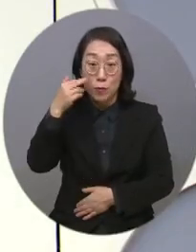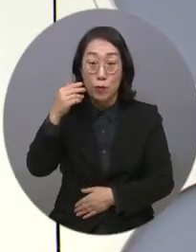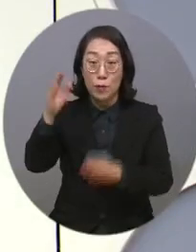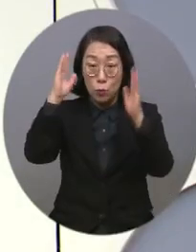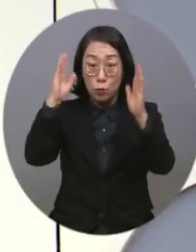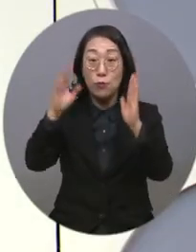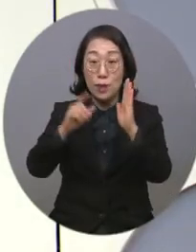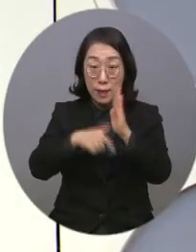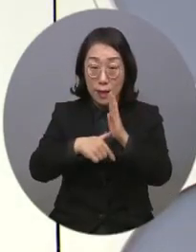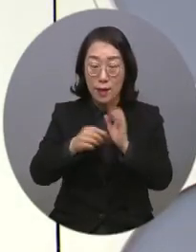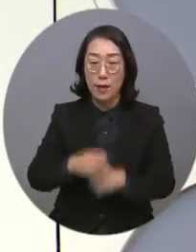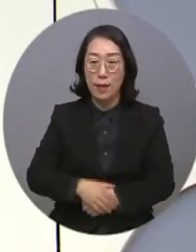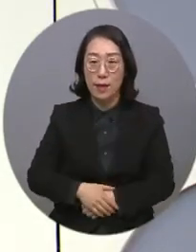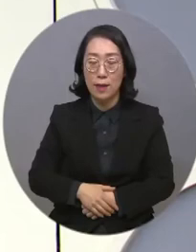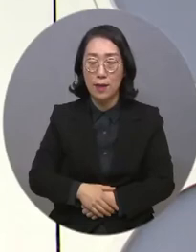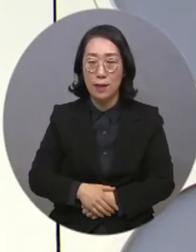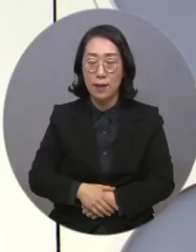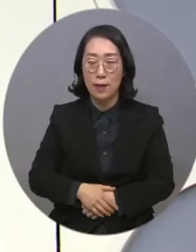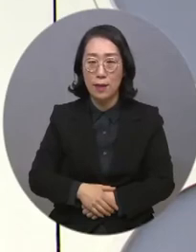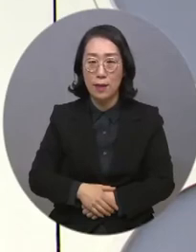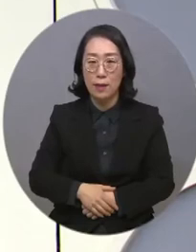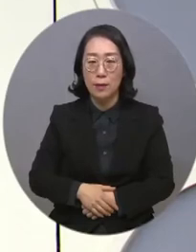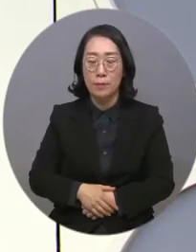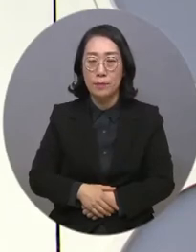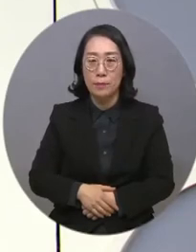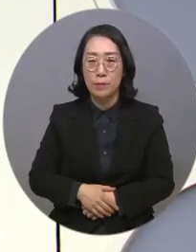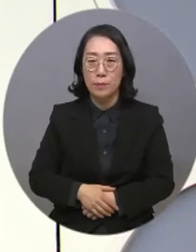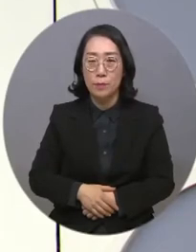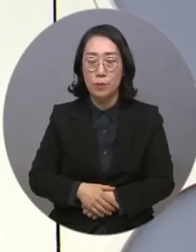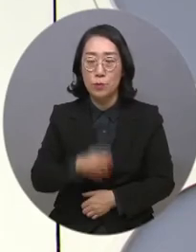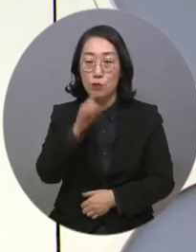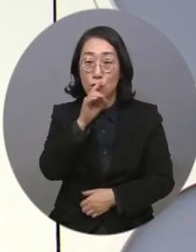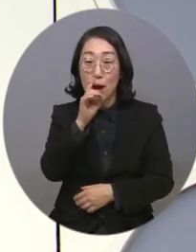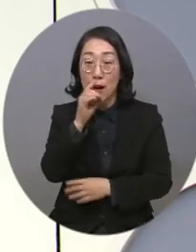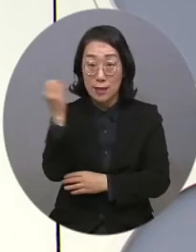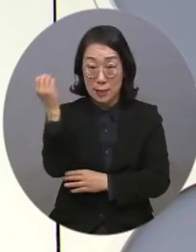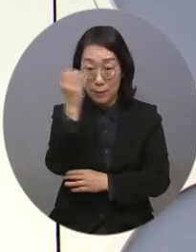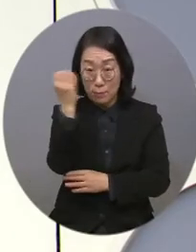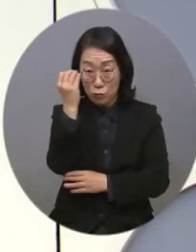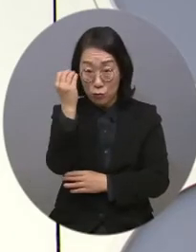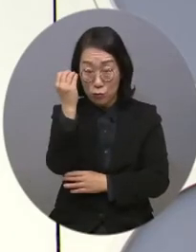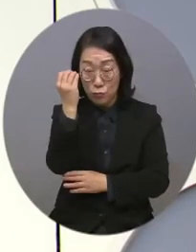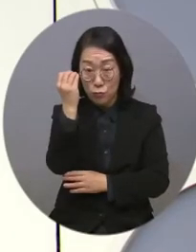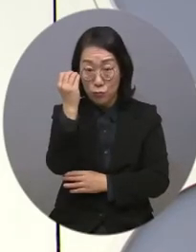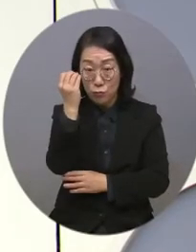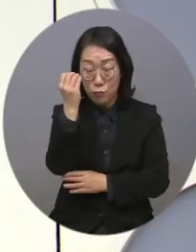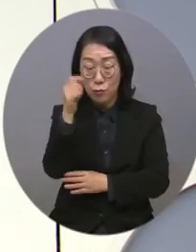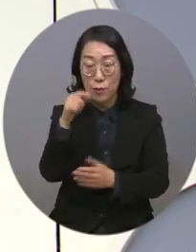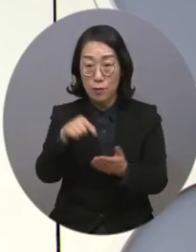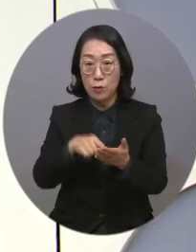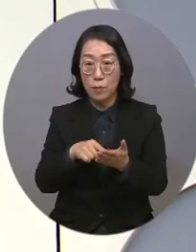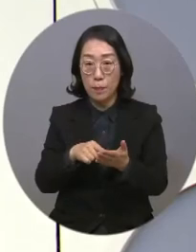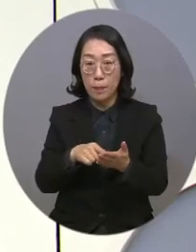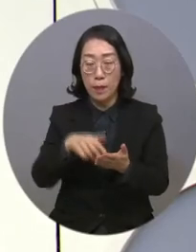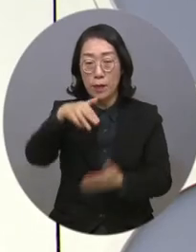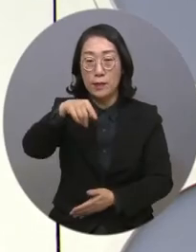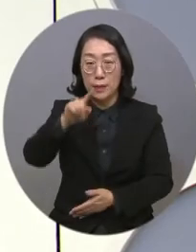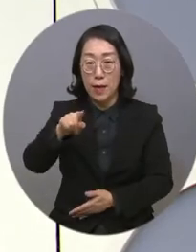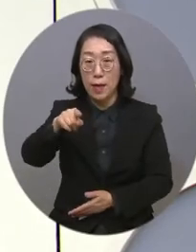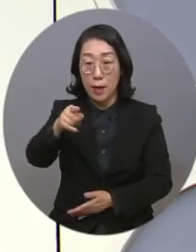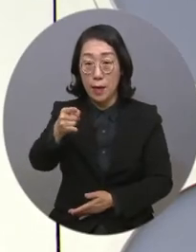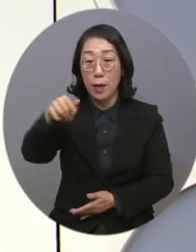때 귀국 준비하고 있을 때 이제 중앙일보사에서 그 체코를 대표적인